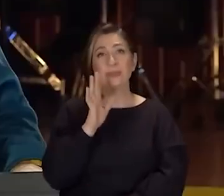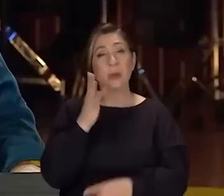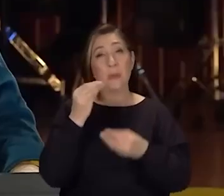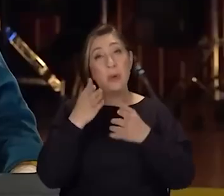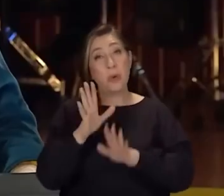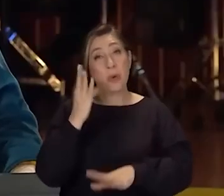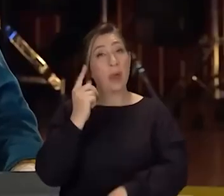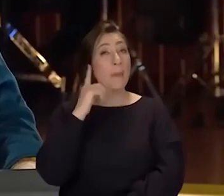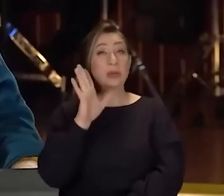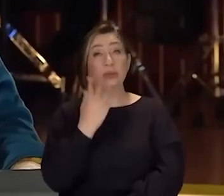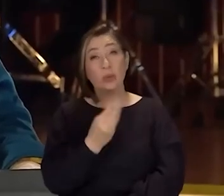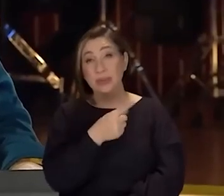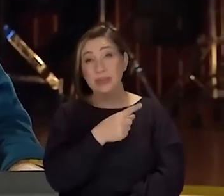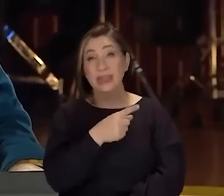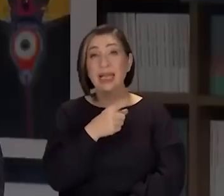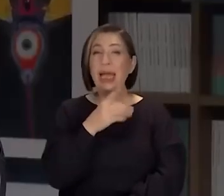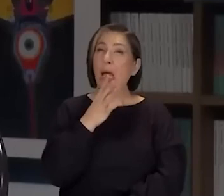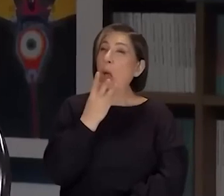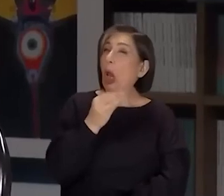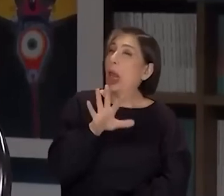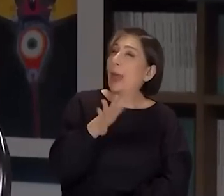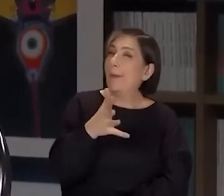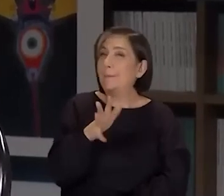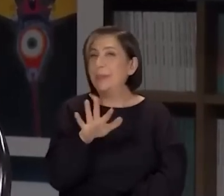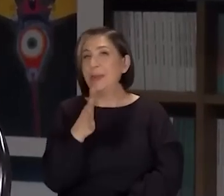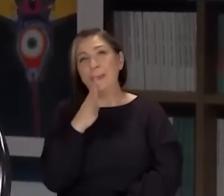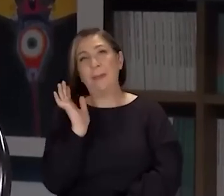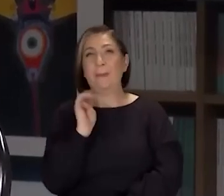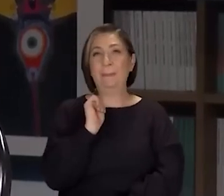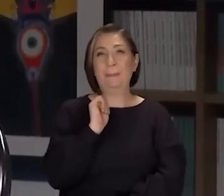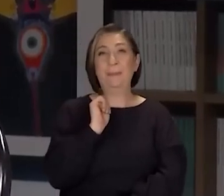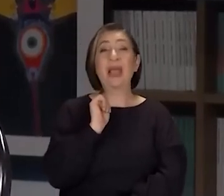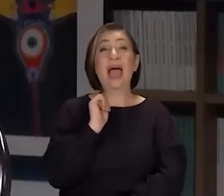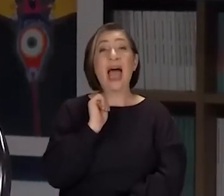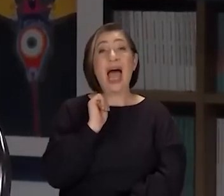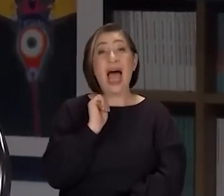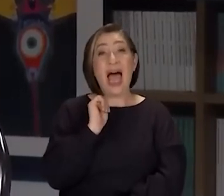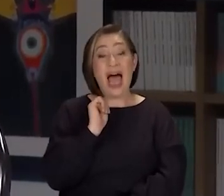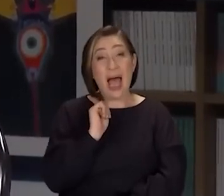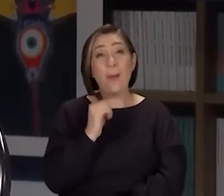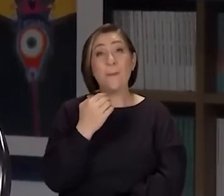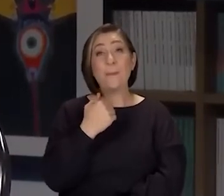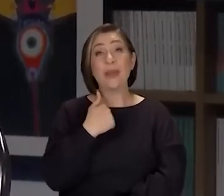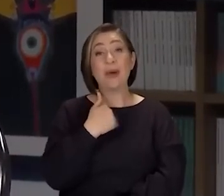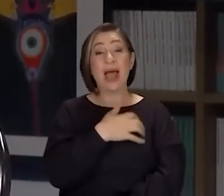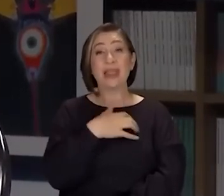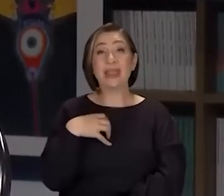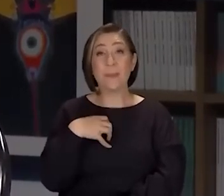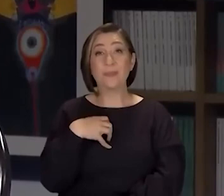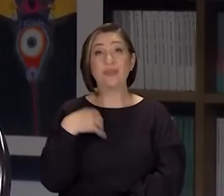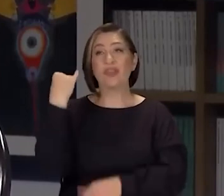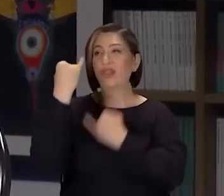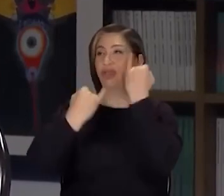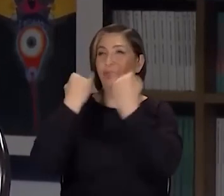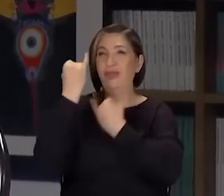ben olabilir, haberin olmayabilir. İhtimaller dahilinde olabilir, bilemem. Fakat benim durumum şey, annem artık mesela